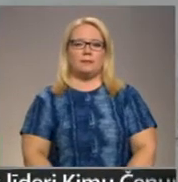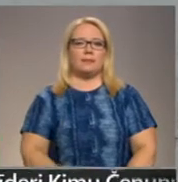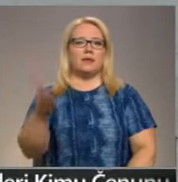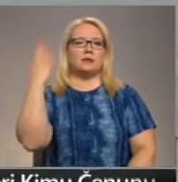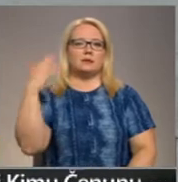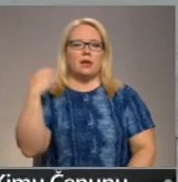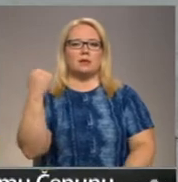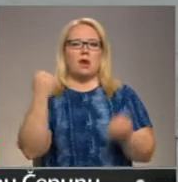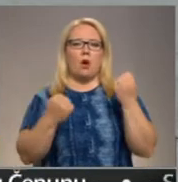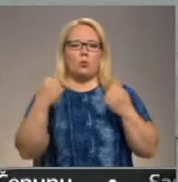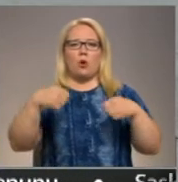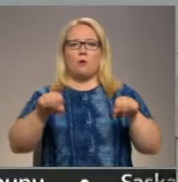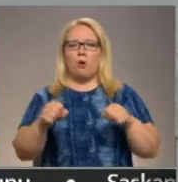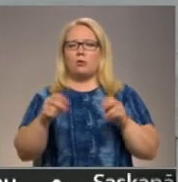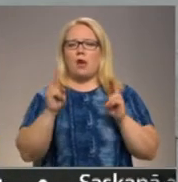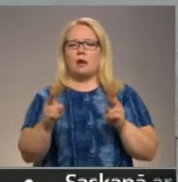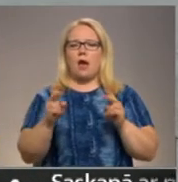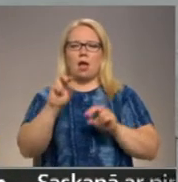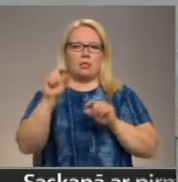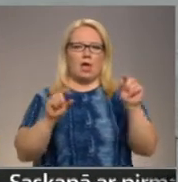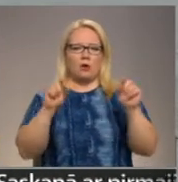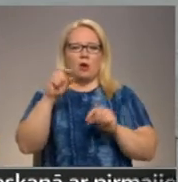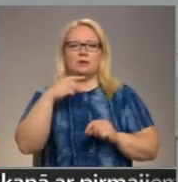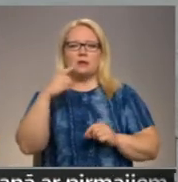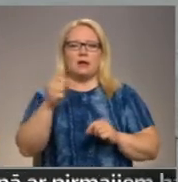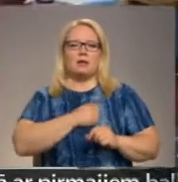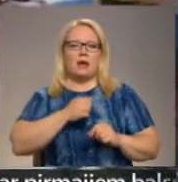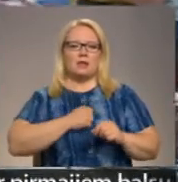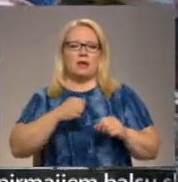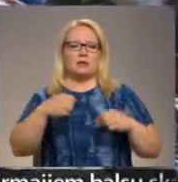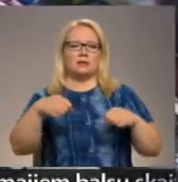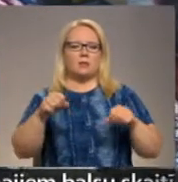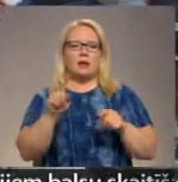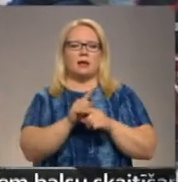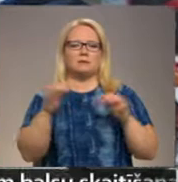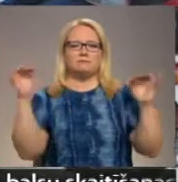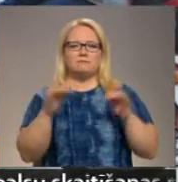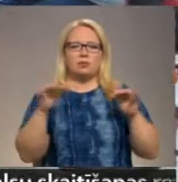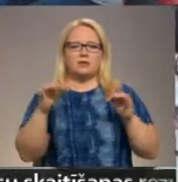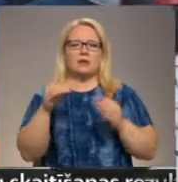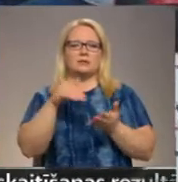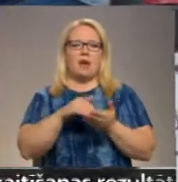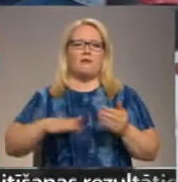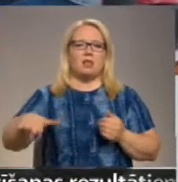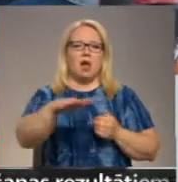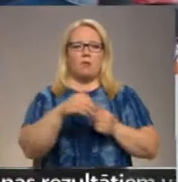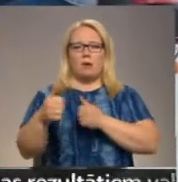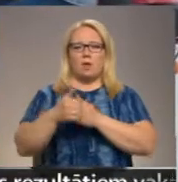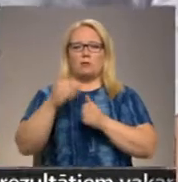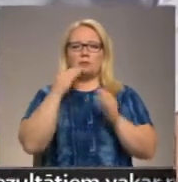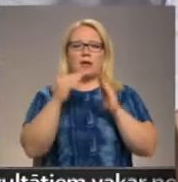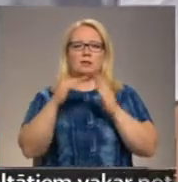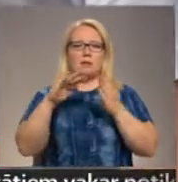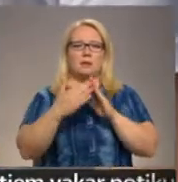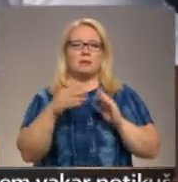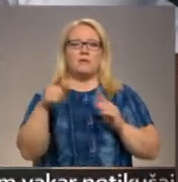Senie auto un moto mums ir kā Lego, uzsver Latgales retro spēkratu entuziasti, kas pulcējas stāvlaukumā blakus Rēzeknes pilsētai.